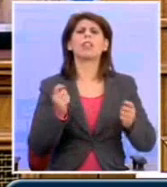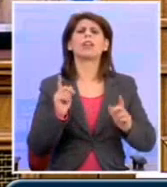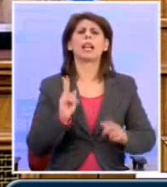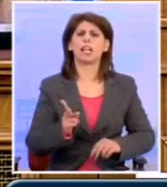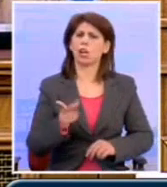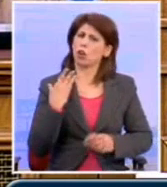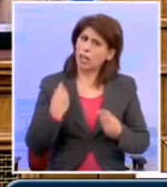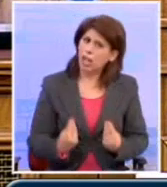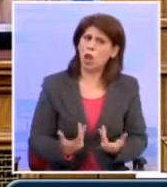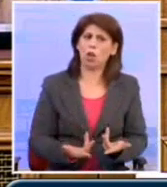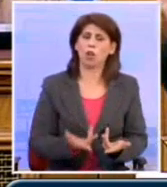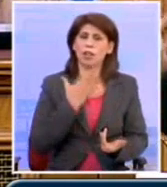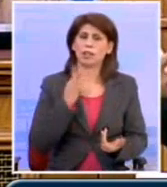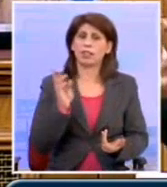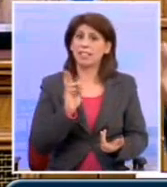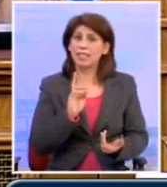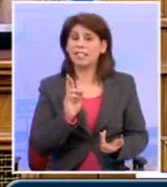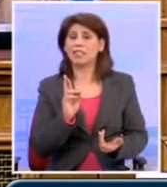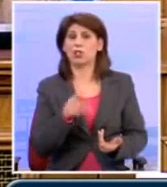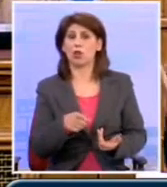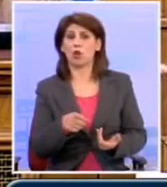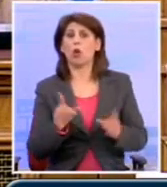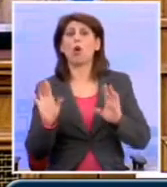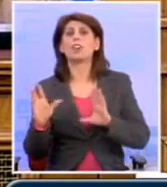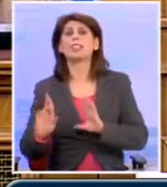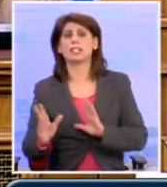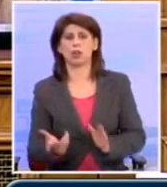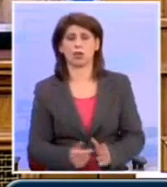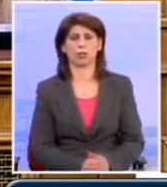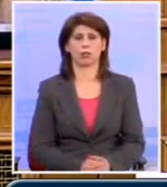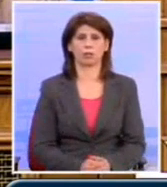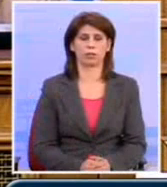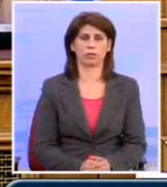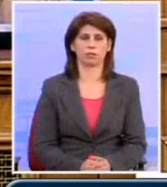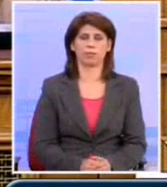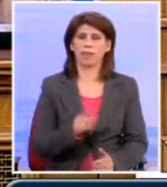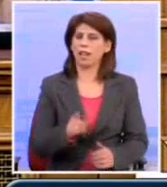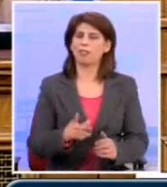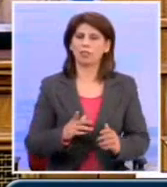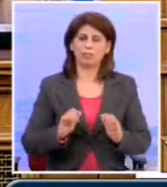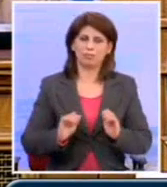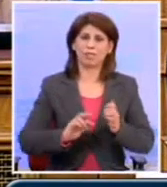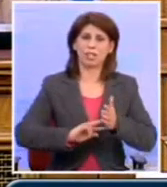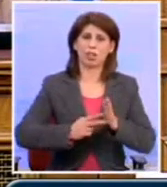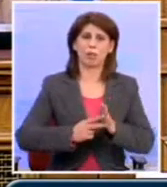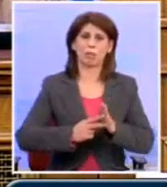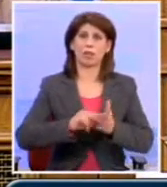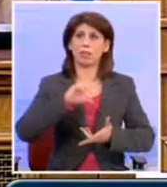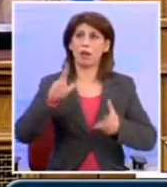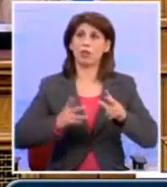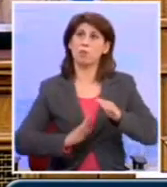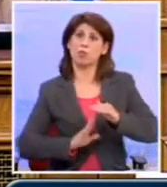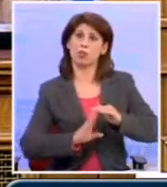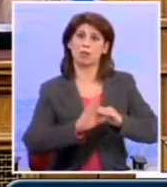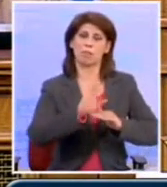καλό. Γιατί είναι riskless risk. Είναι ρίσκο χωρίς ρίσκο. Και ότι αυτό απλώς σπρώχνει όλη την οικονομία, την παγκόσμια προς τα